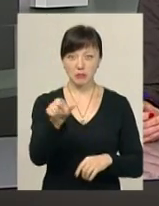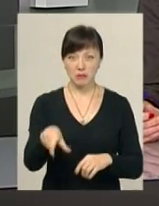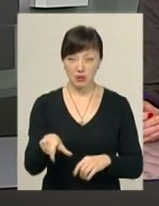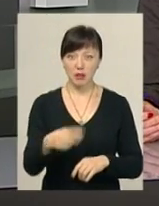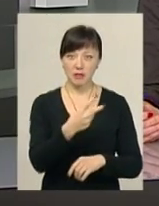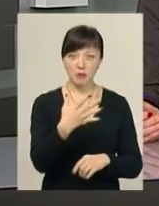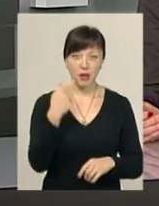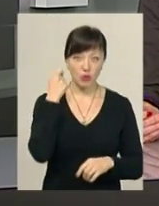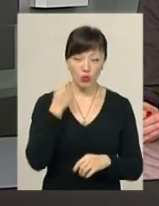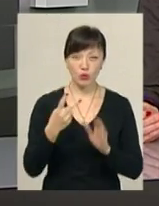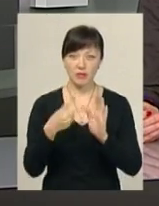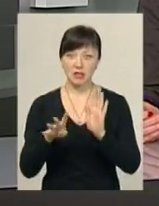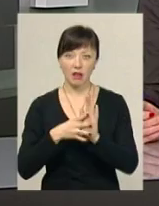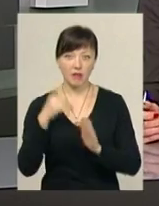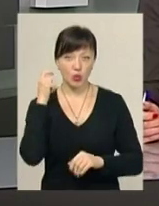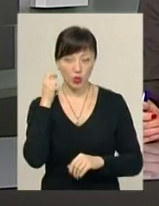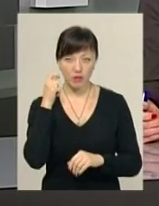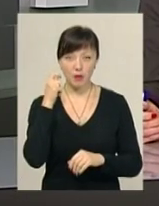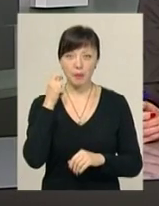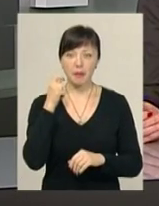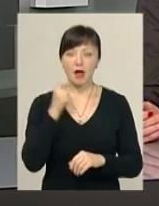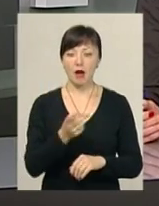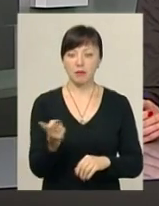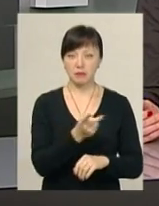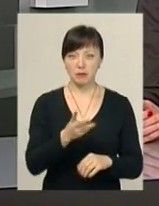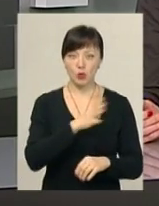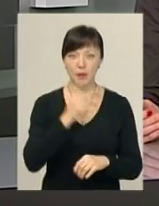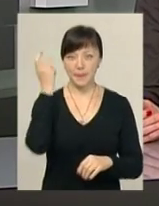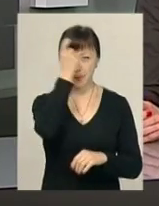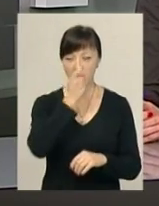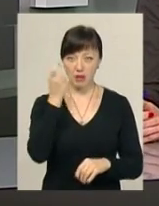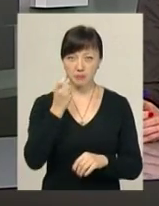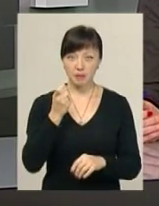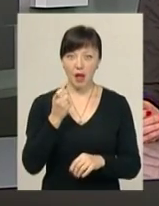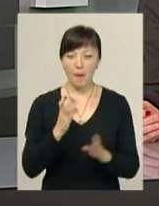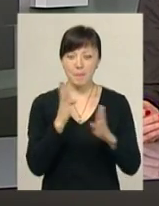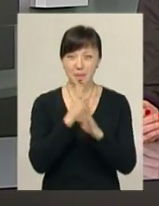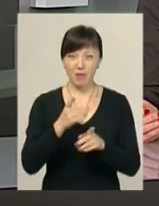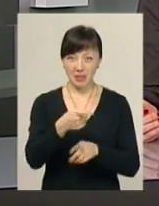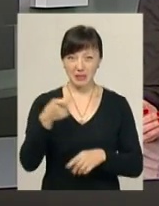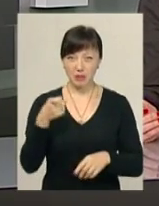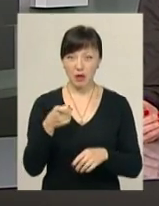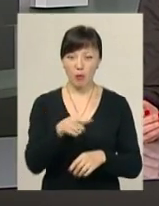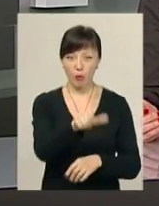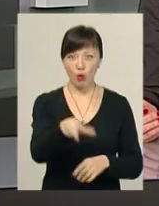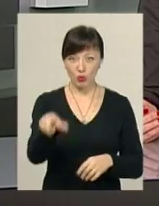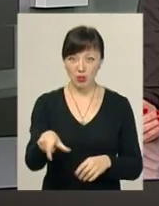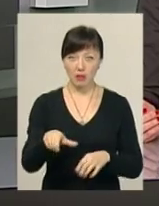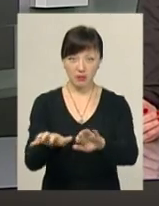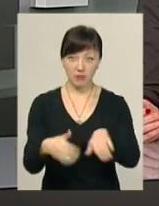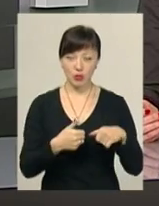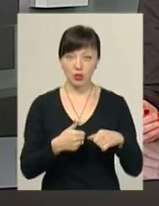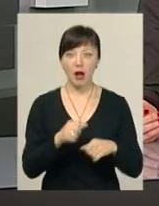них 25 років, іншому 29. Молодики були п'яні. Пневматичний пістолет, з якого стріляли по перехожих,